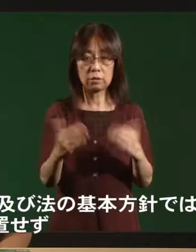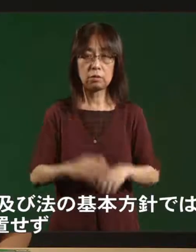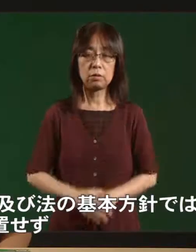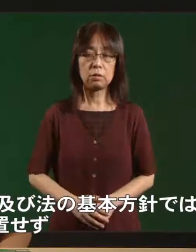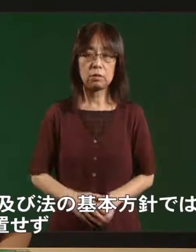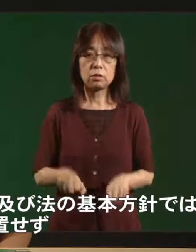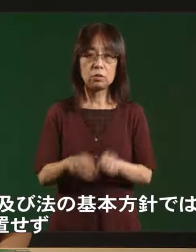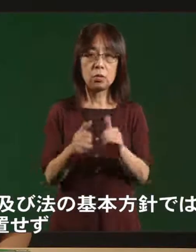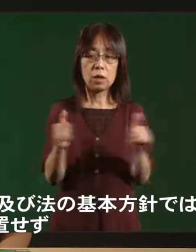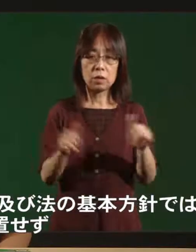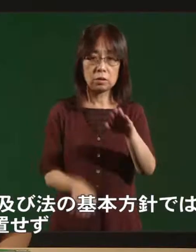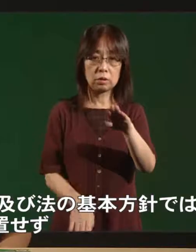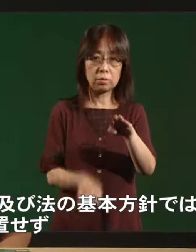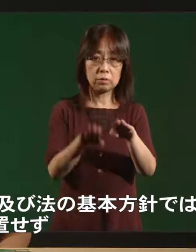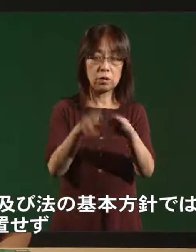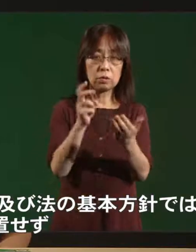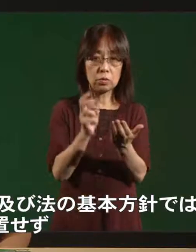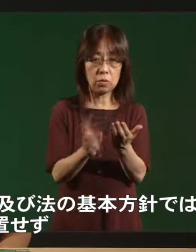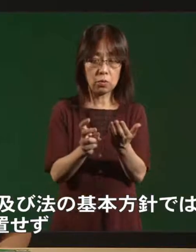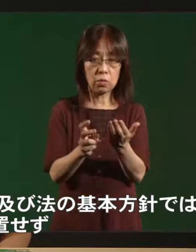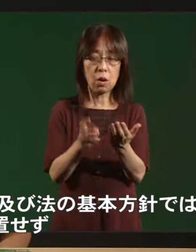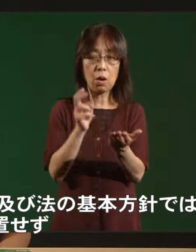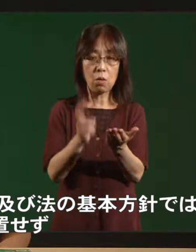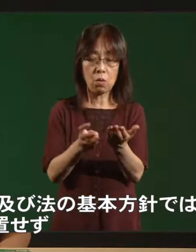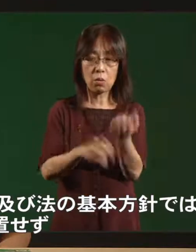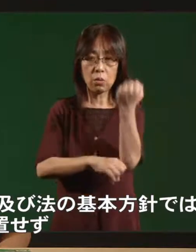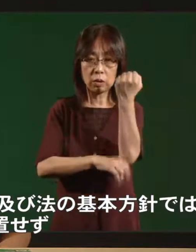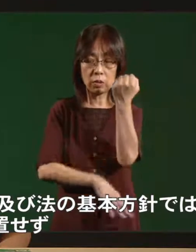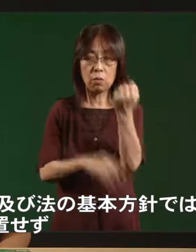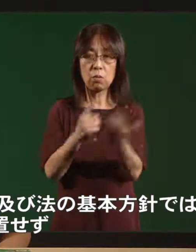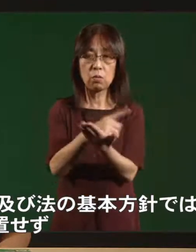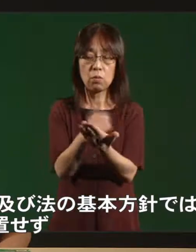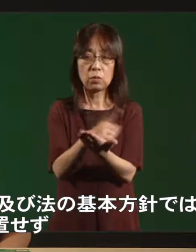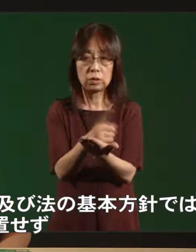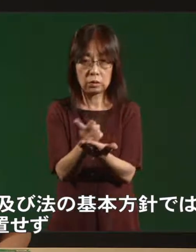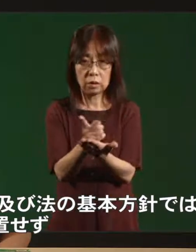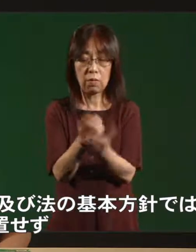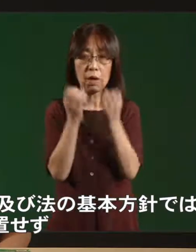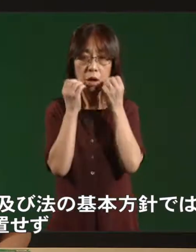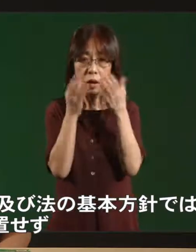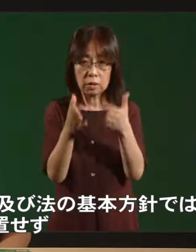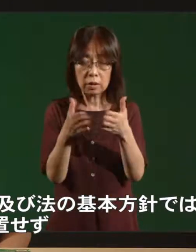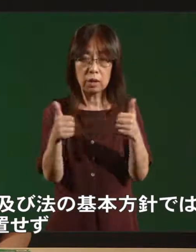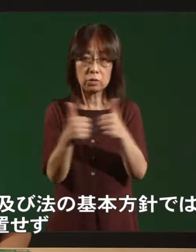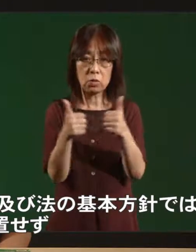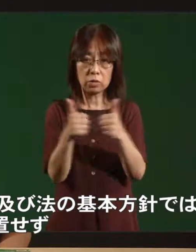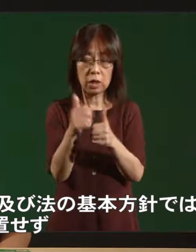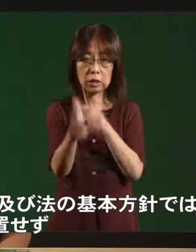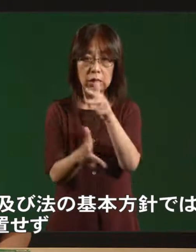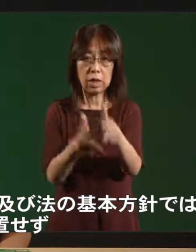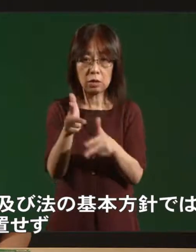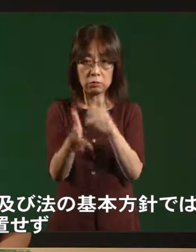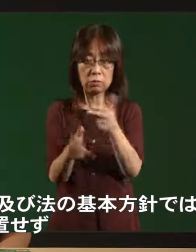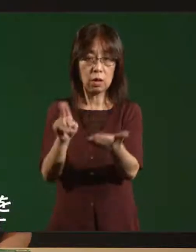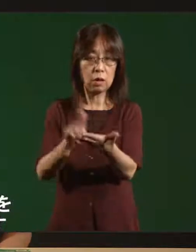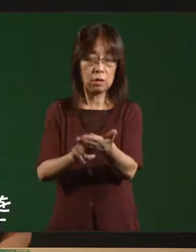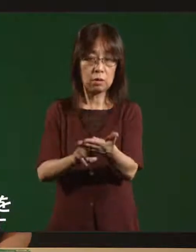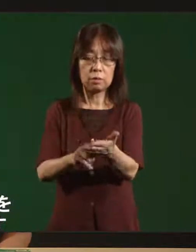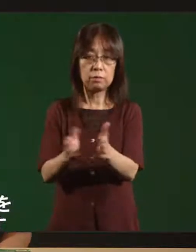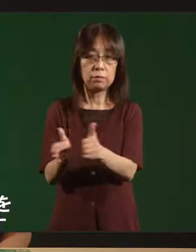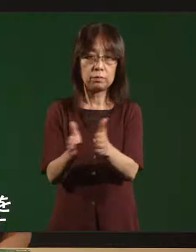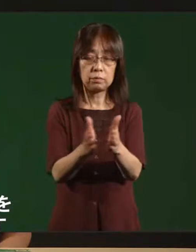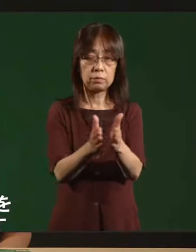障害者差別解消法及び法の基本方針では新たに相談機関を設置せず